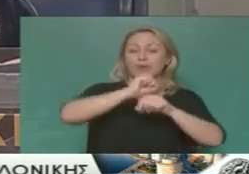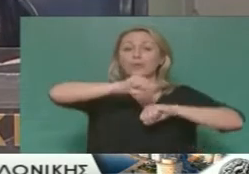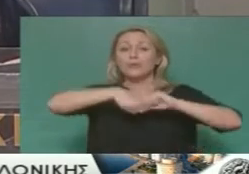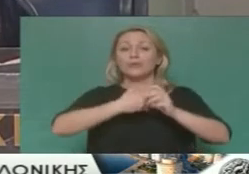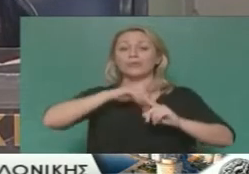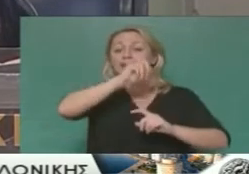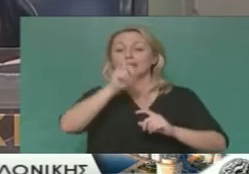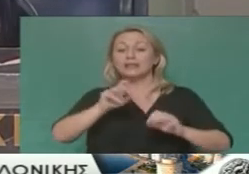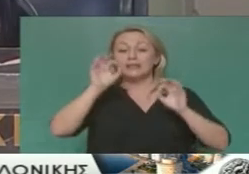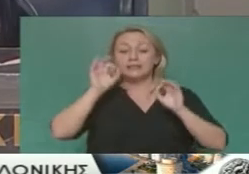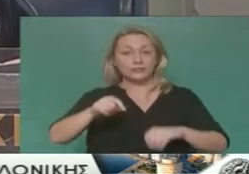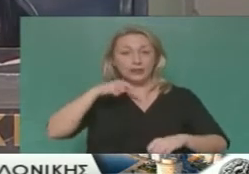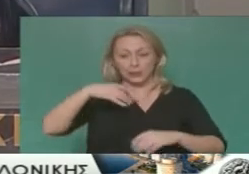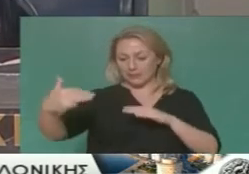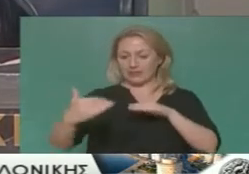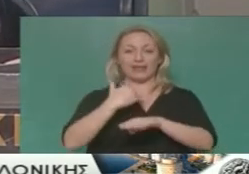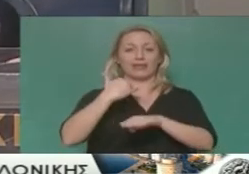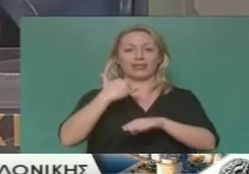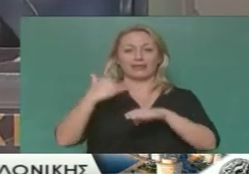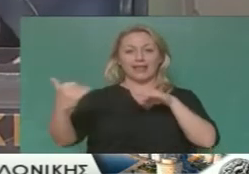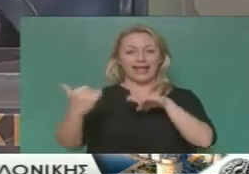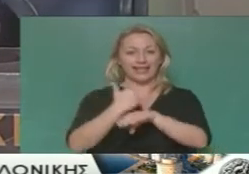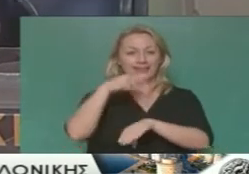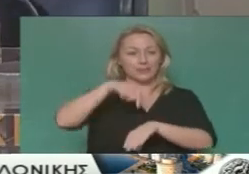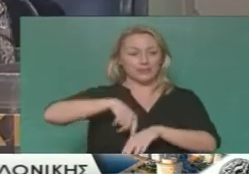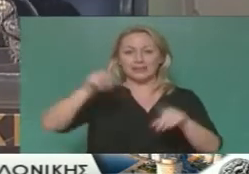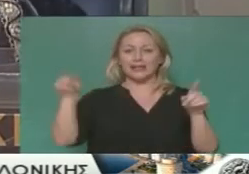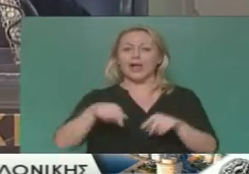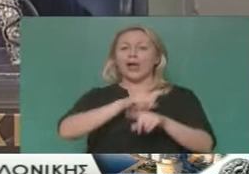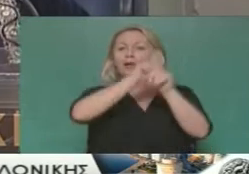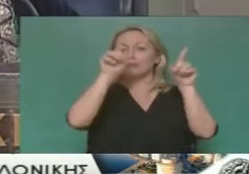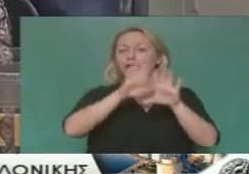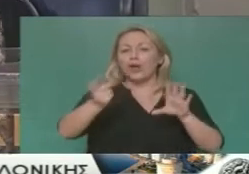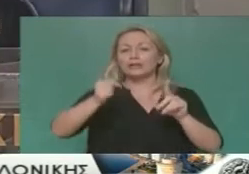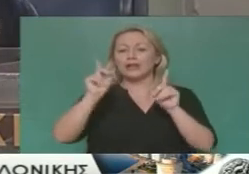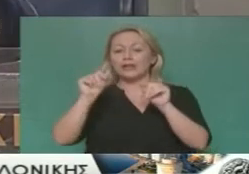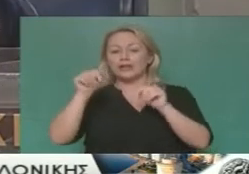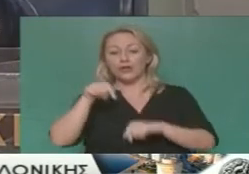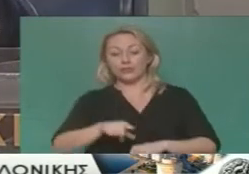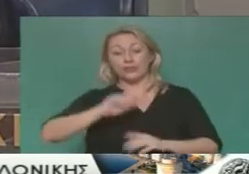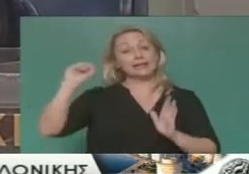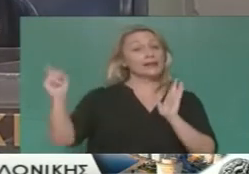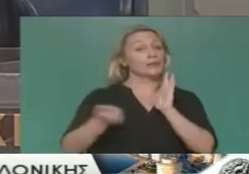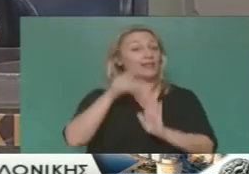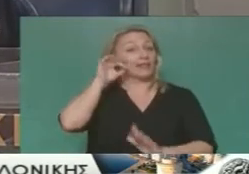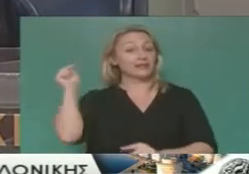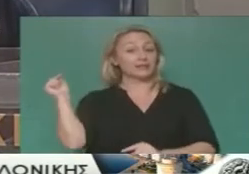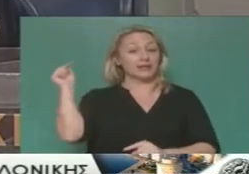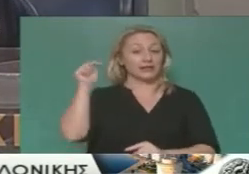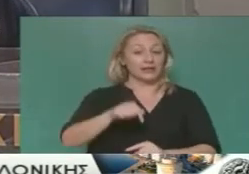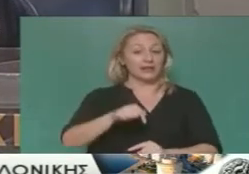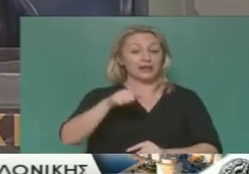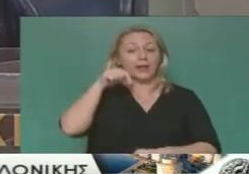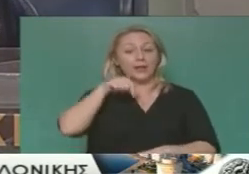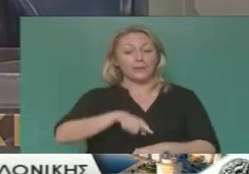και αντιμετωπίζουμε την ομερτά από τα ΜΜΕ. Το λεωφορείο εμφανίστηκε στη Θεσσαλονίκη για πρώτη φορά μετά τη γενοκτονία